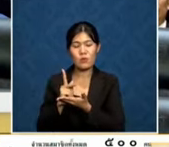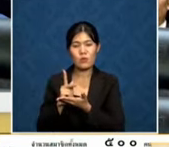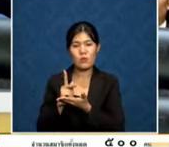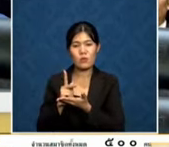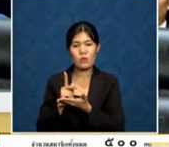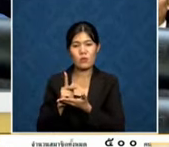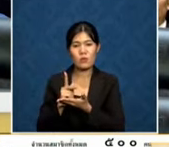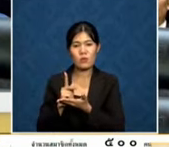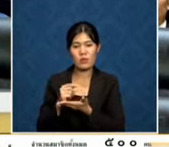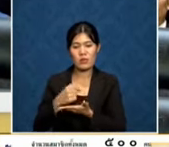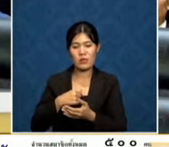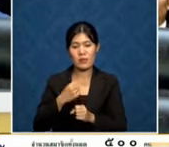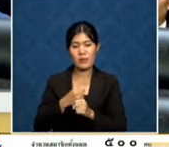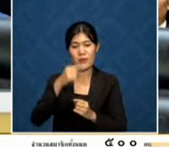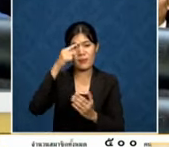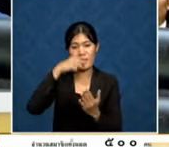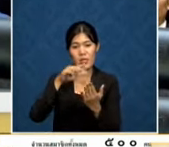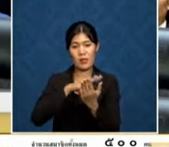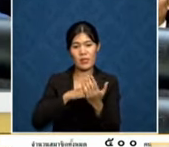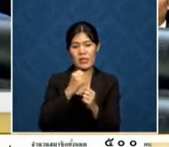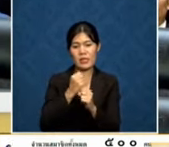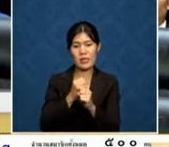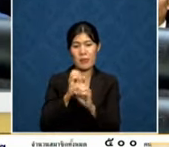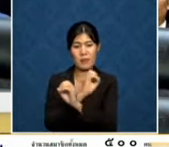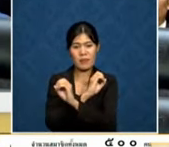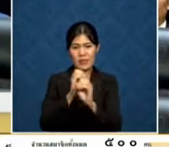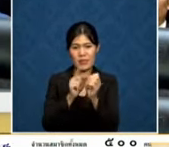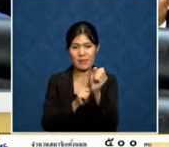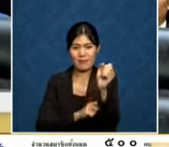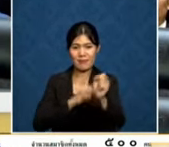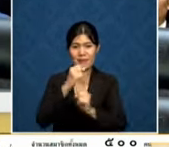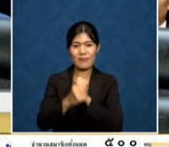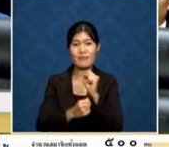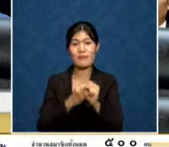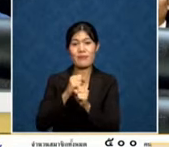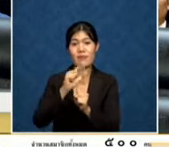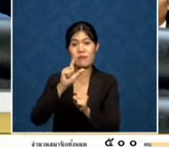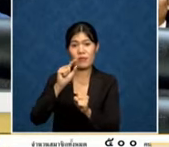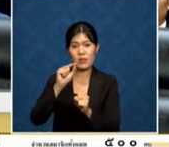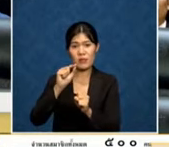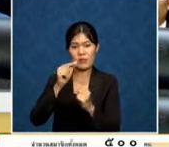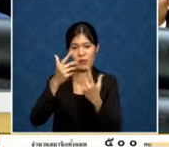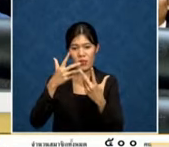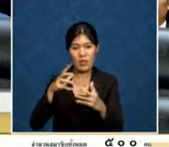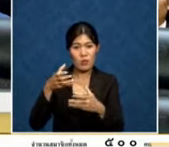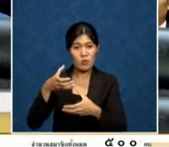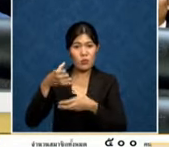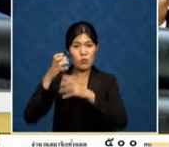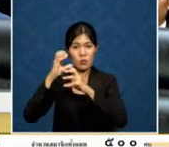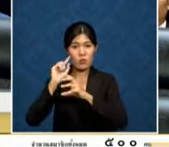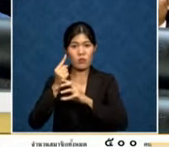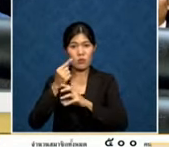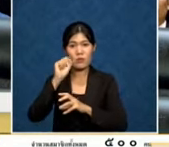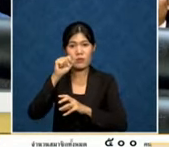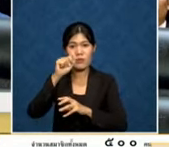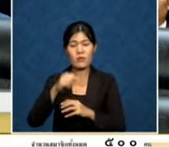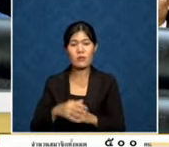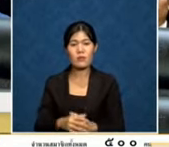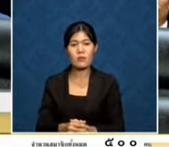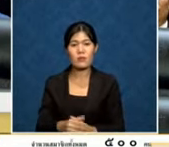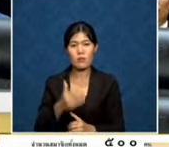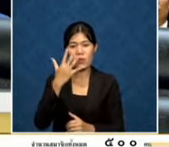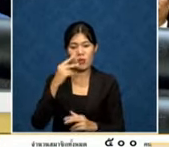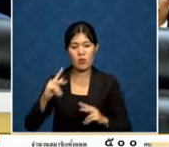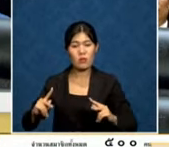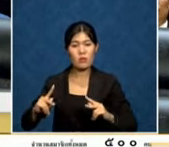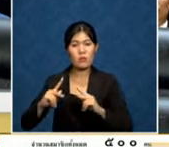ทำกว่า 20ปีกลับมาทำหรือไม่เพราะการที่กระทรวงการคลังไม่เคยออก